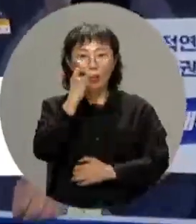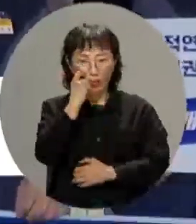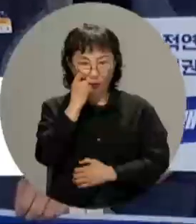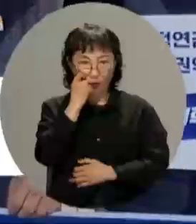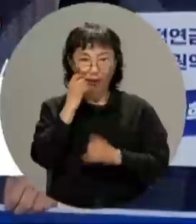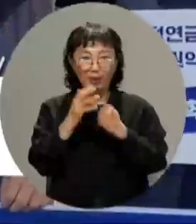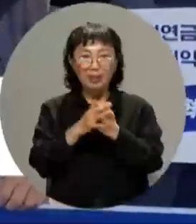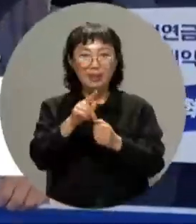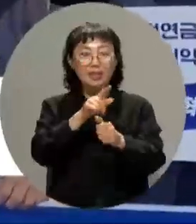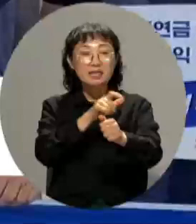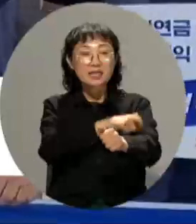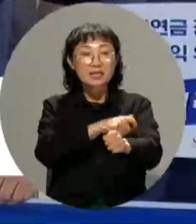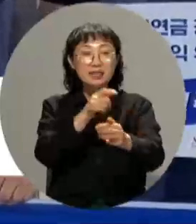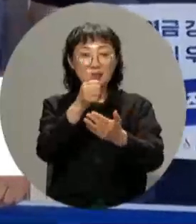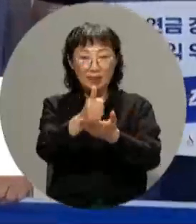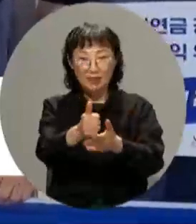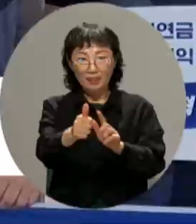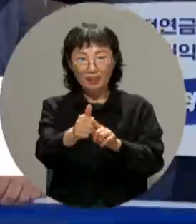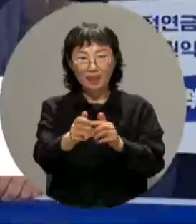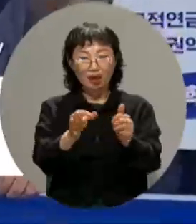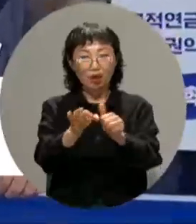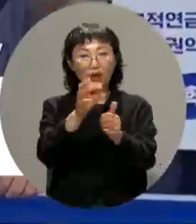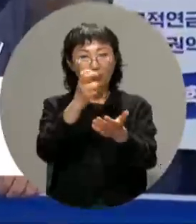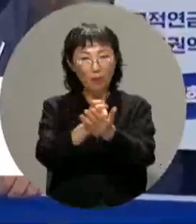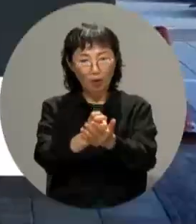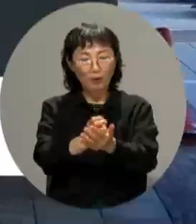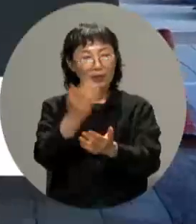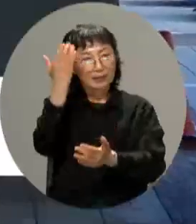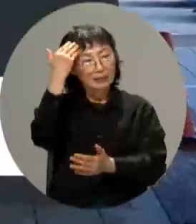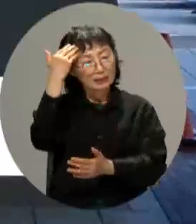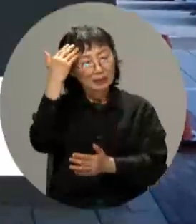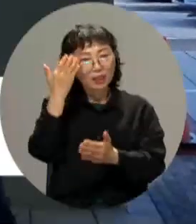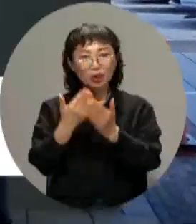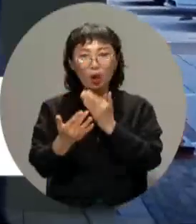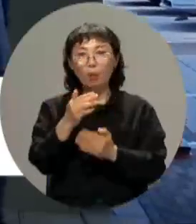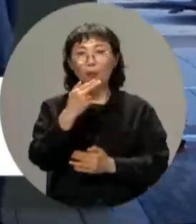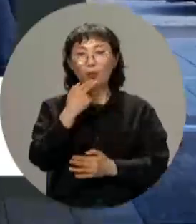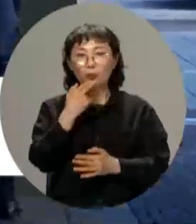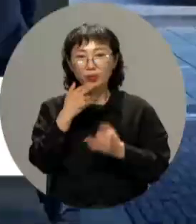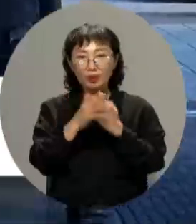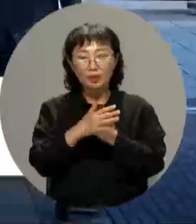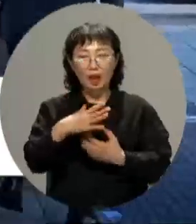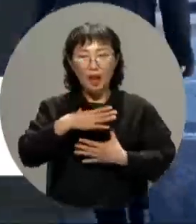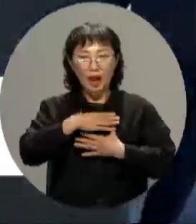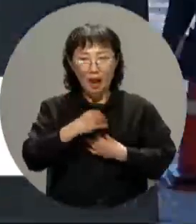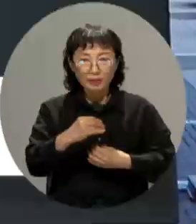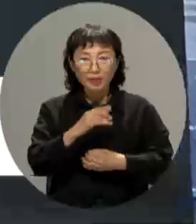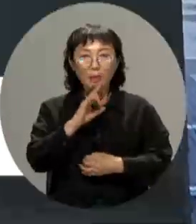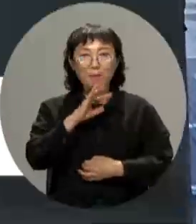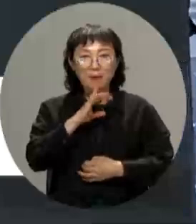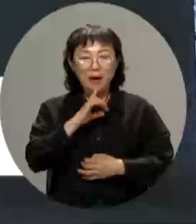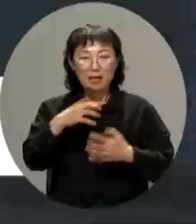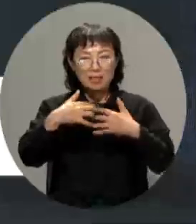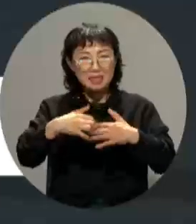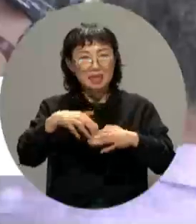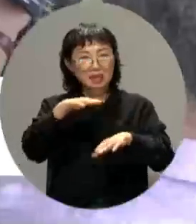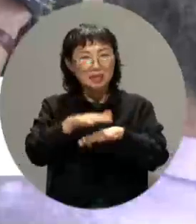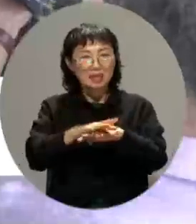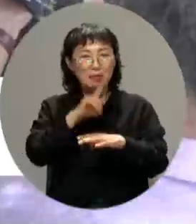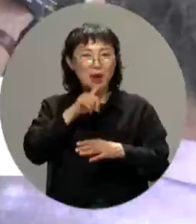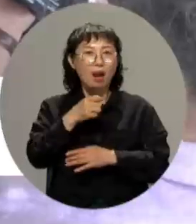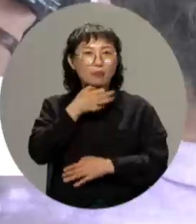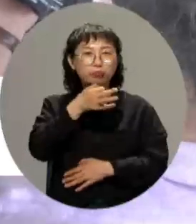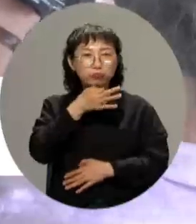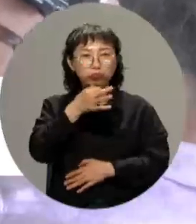노동조합은 김 이사장에 대해 연금 제도에 대한 지식과 경험이 거의 없고 기금의 재정 안정화만을 기계적으로 외쳐대는